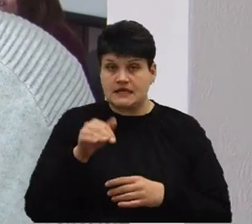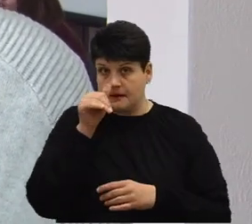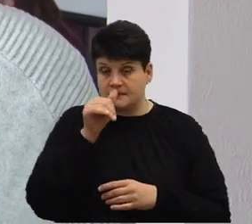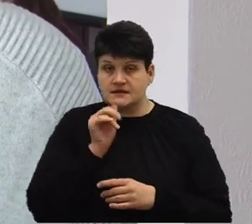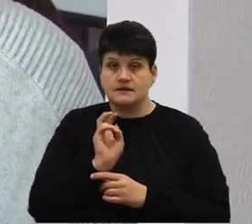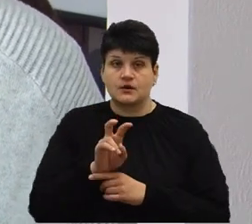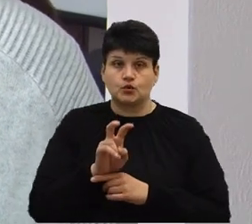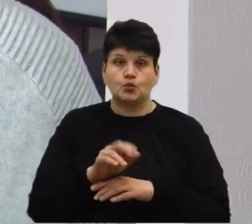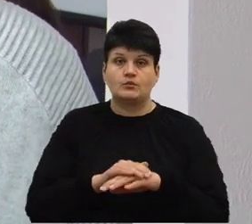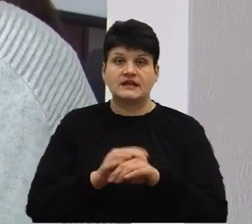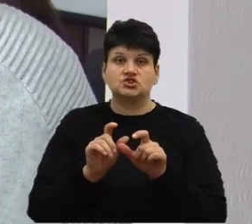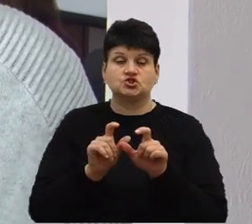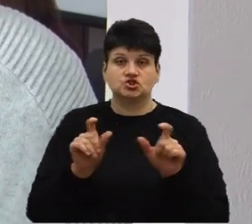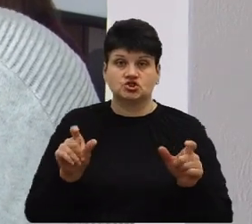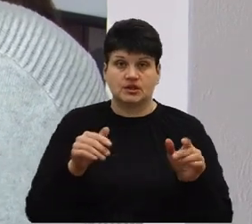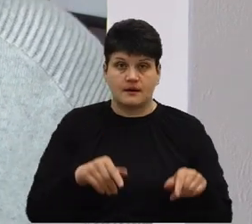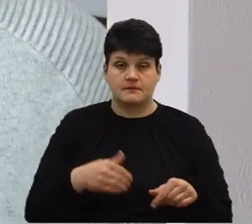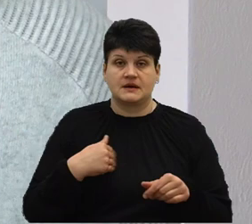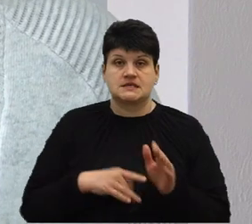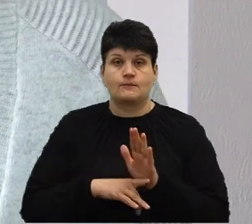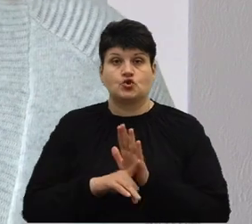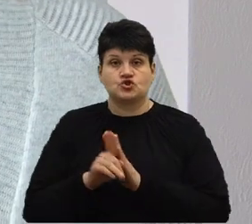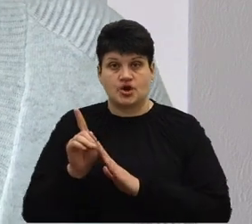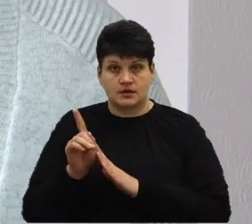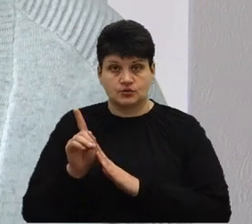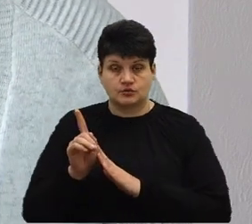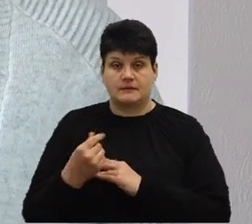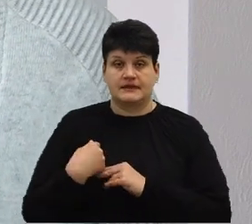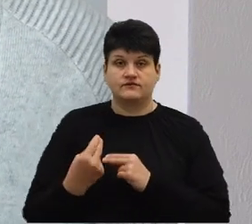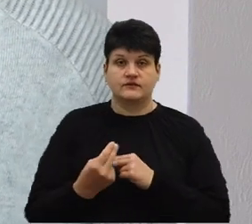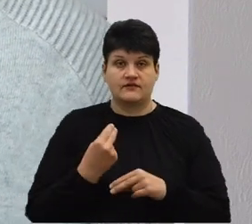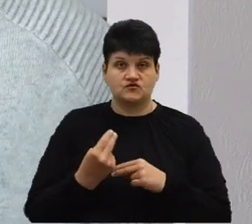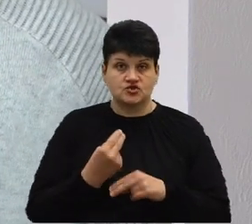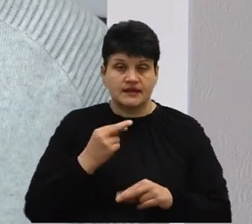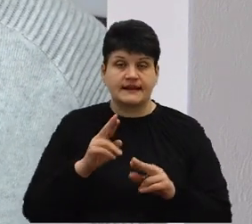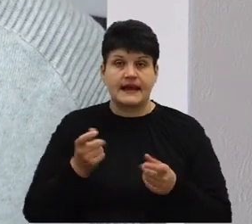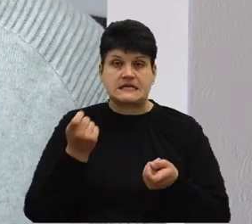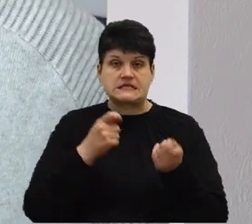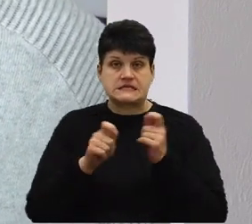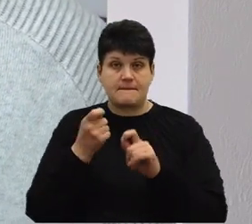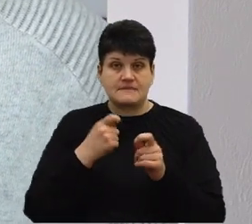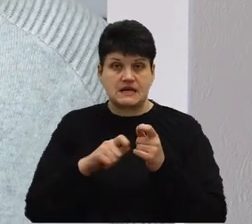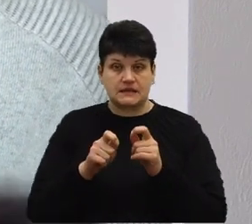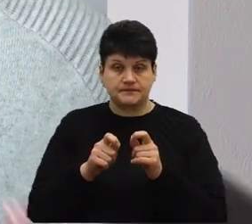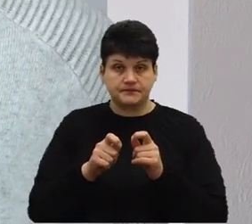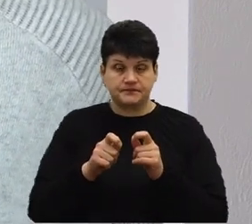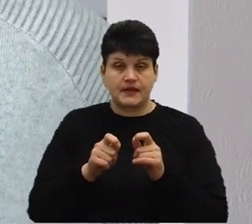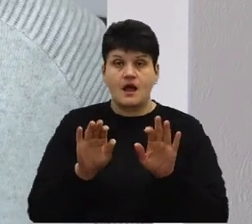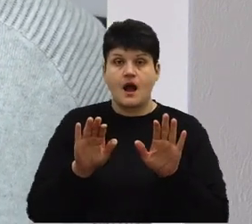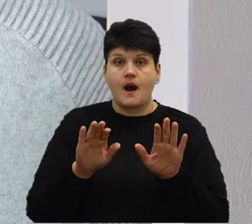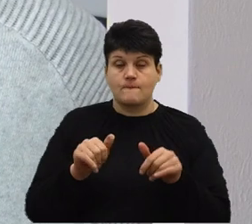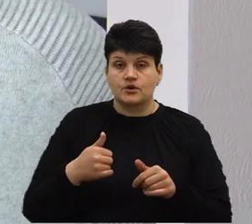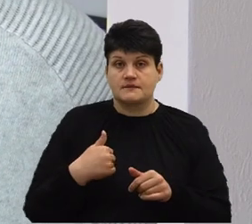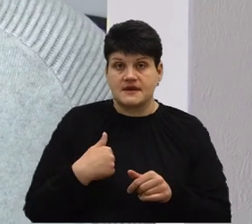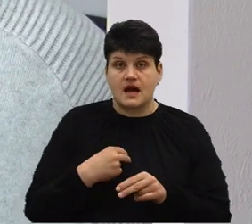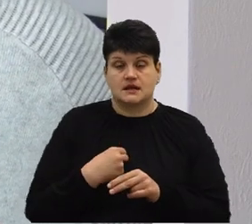гуманітарного штабу Ми спочатку в мене навчили як заплітати сітки а потім я